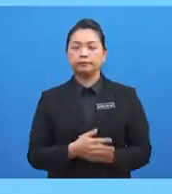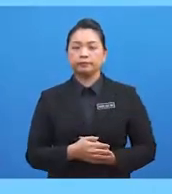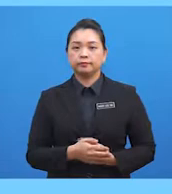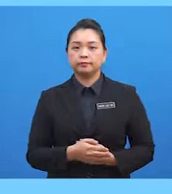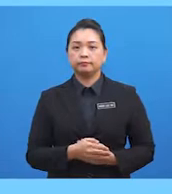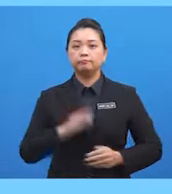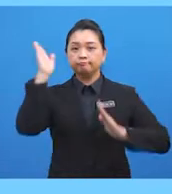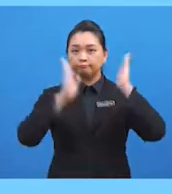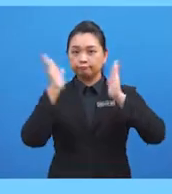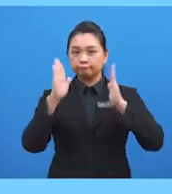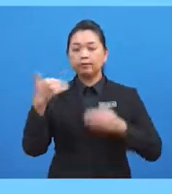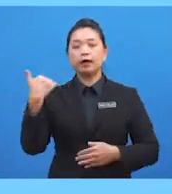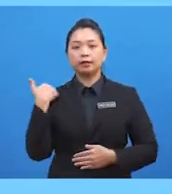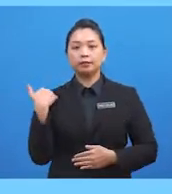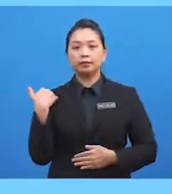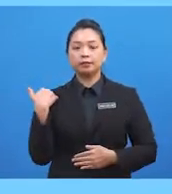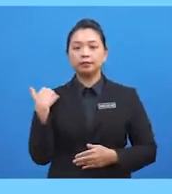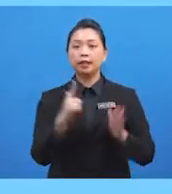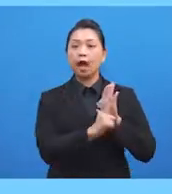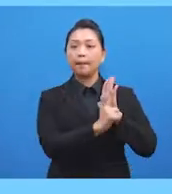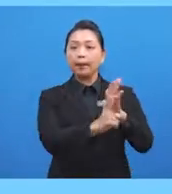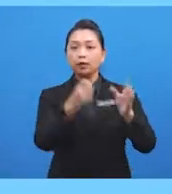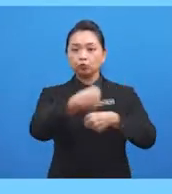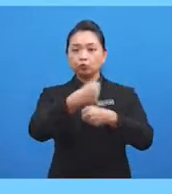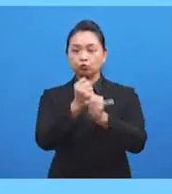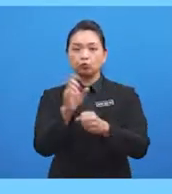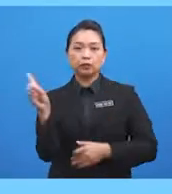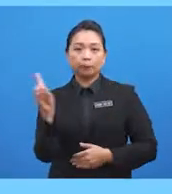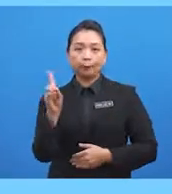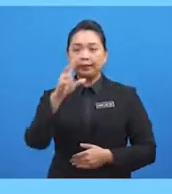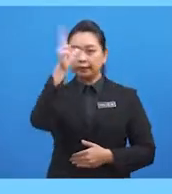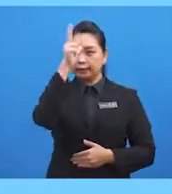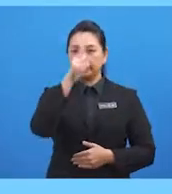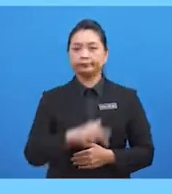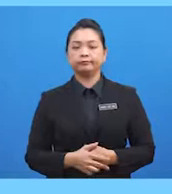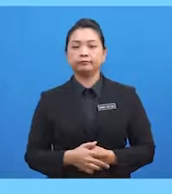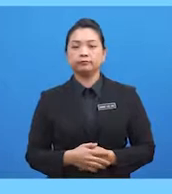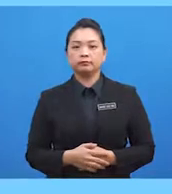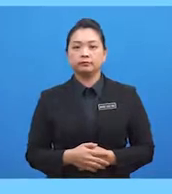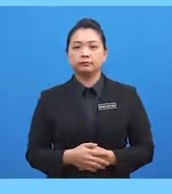Parlimen Malaysia merupakan lambang struktur demokrasi kerajaan.